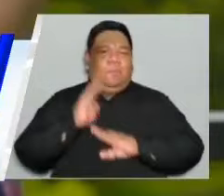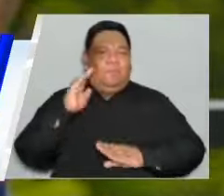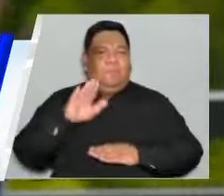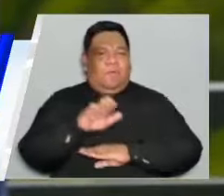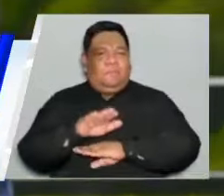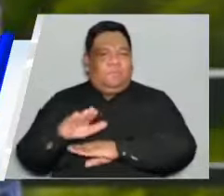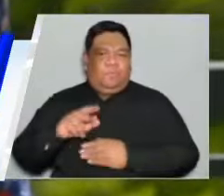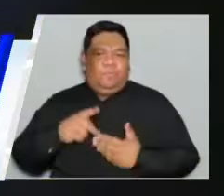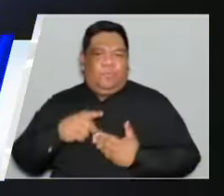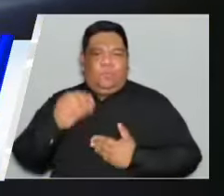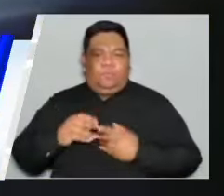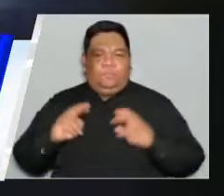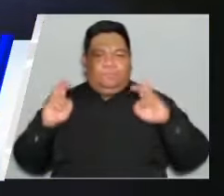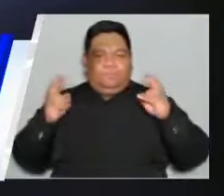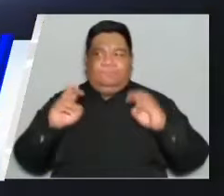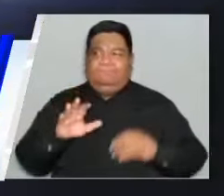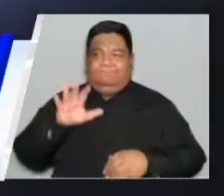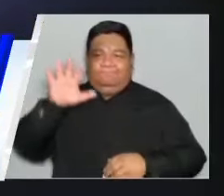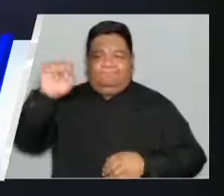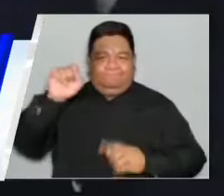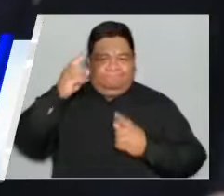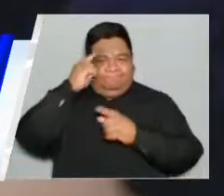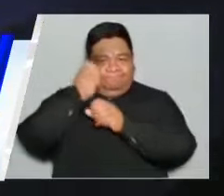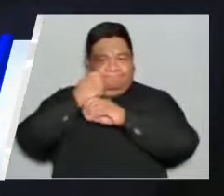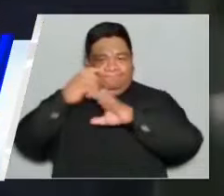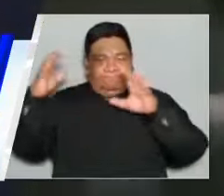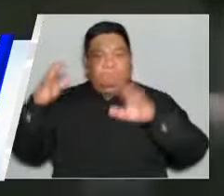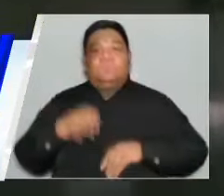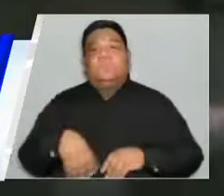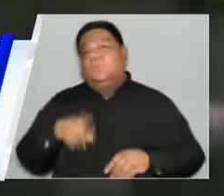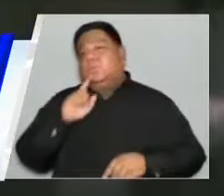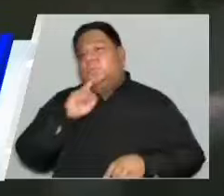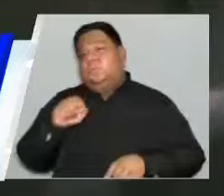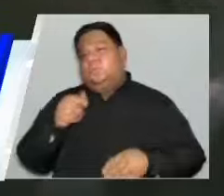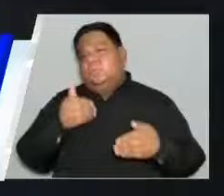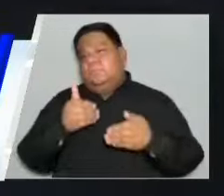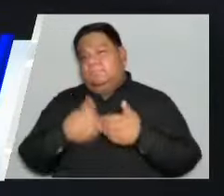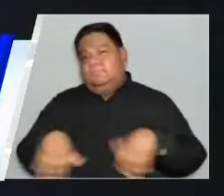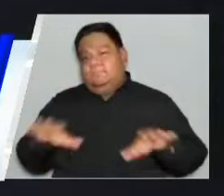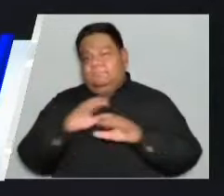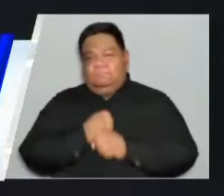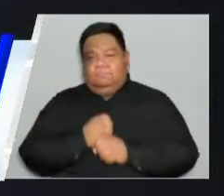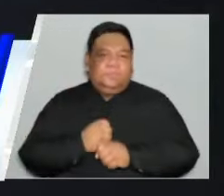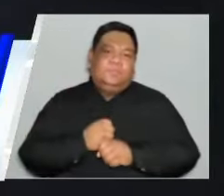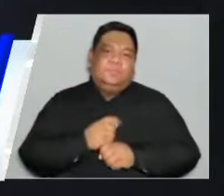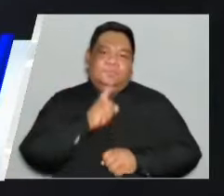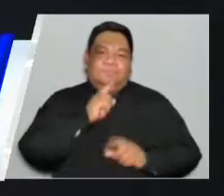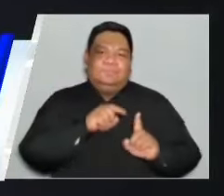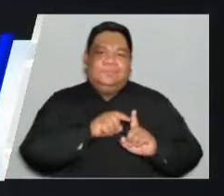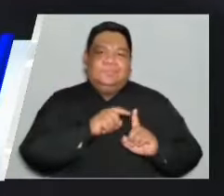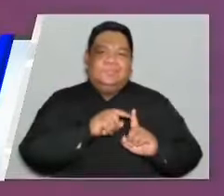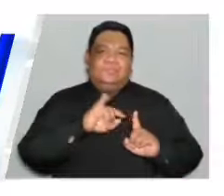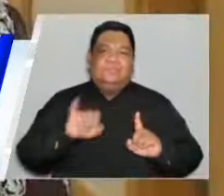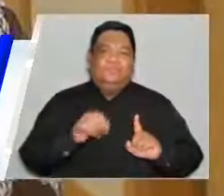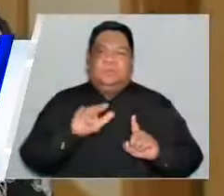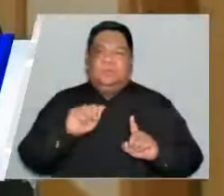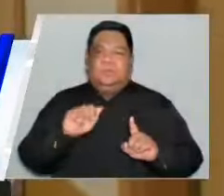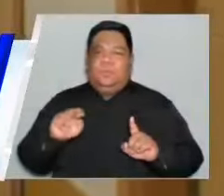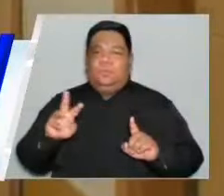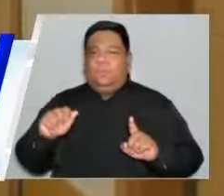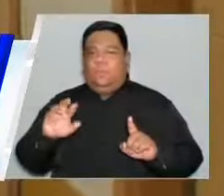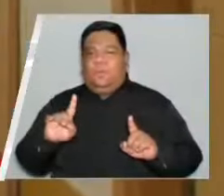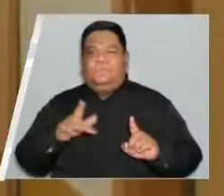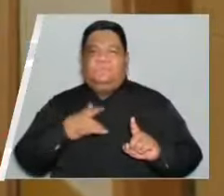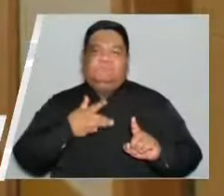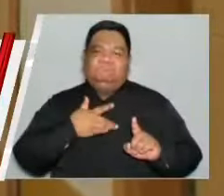Abot Kamay na Pangarap. Ang nalalapit na pagtatapos, bittersweet para kay Doc Annalyn, played by Jillian Ward. Noong unang